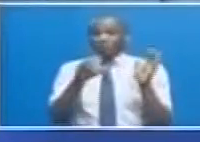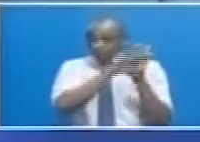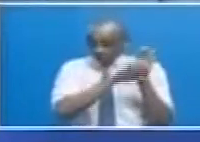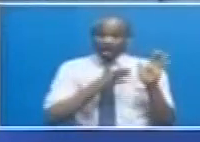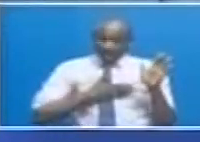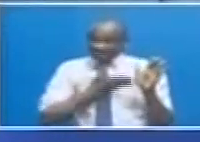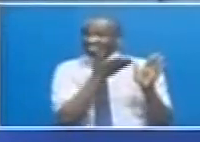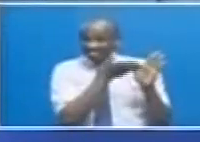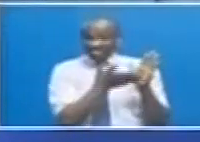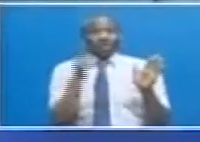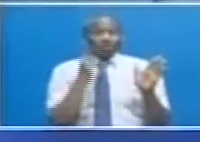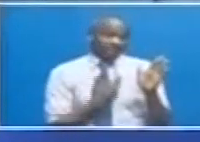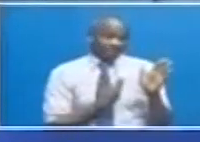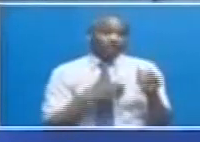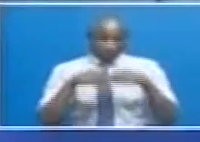yetu